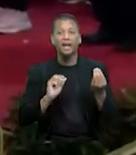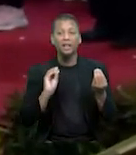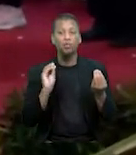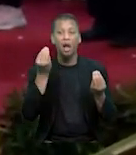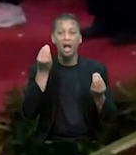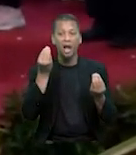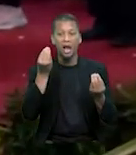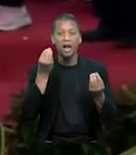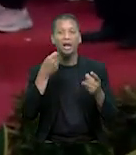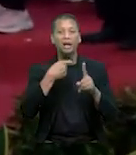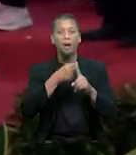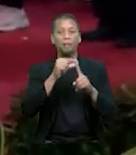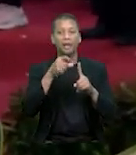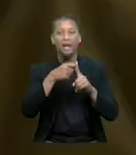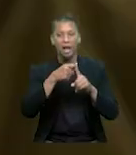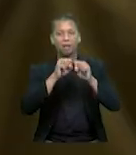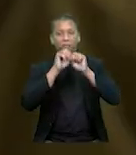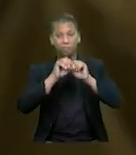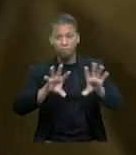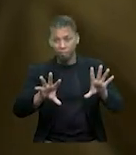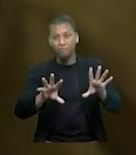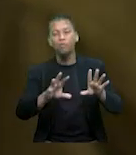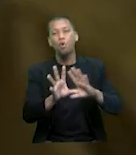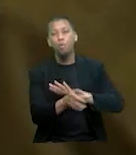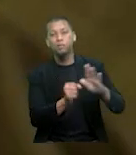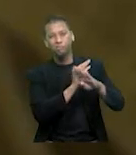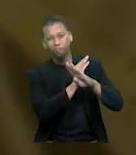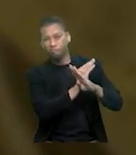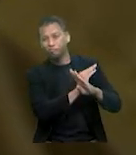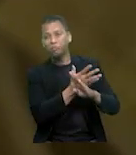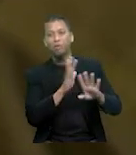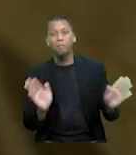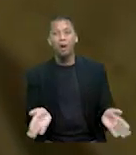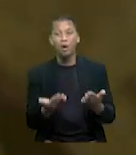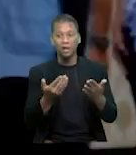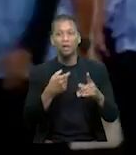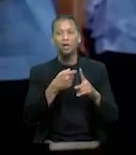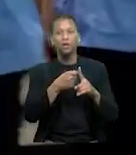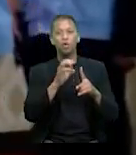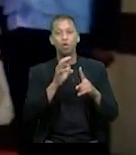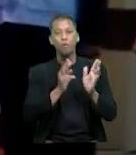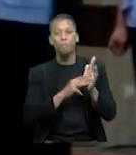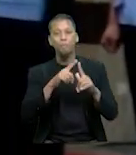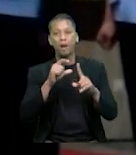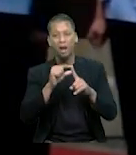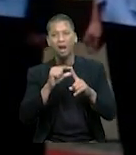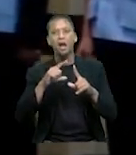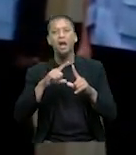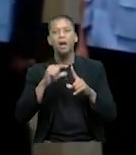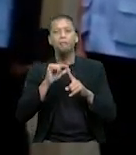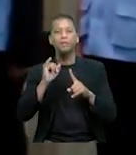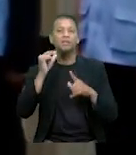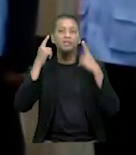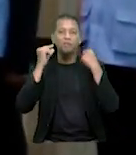komunitas penyuluh anti korupsi ahli pembangun integritas atau Kompak API Jateng. 360 anggota dan pengurus Kompak API